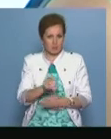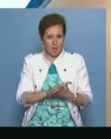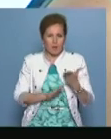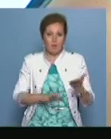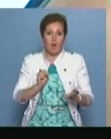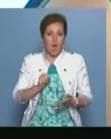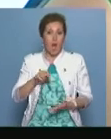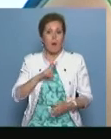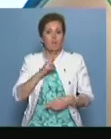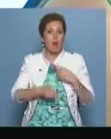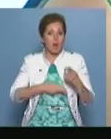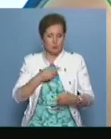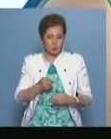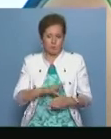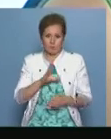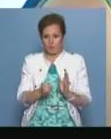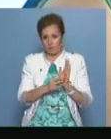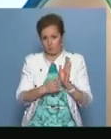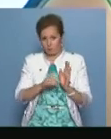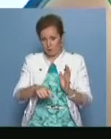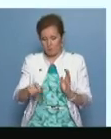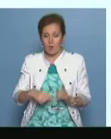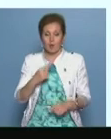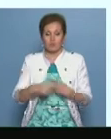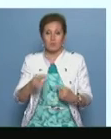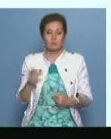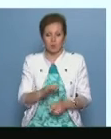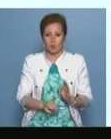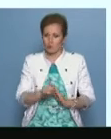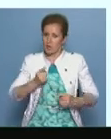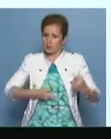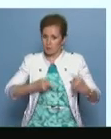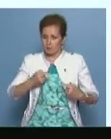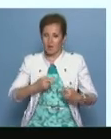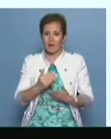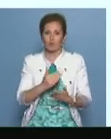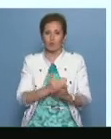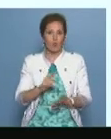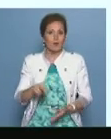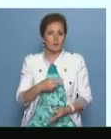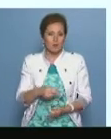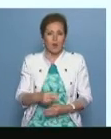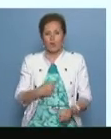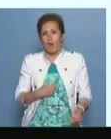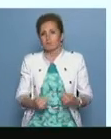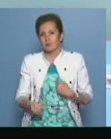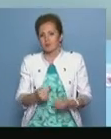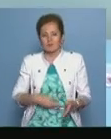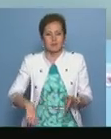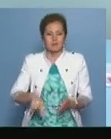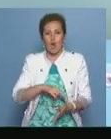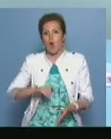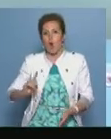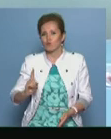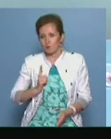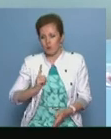Всего 19 человек. Через мгновение они начнут оспаривать результаты по литературе. Томительные минуты ожидания. Все ради того,